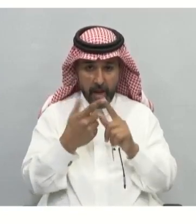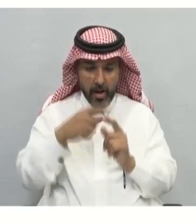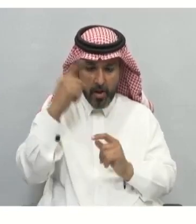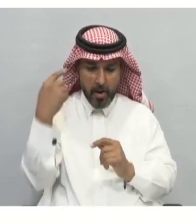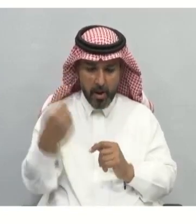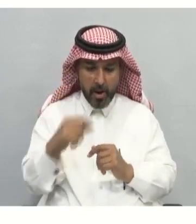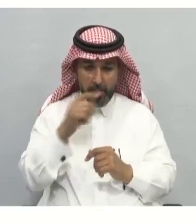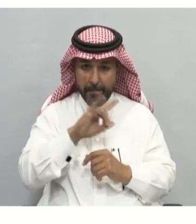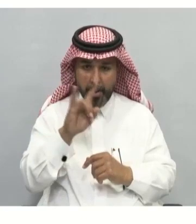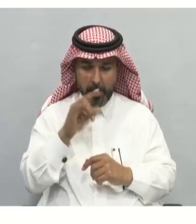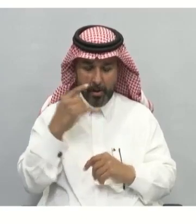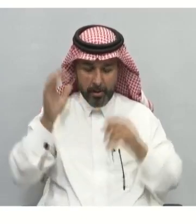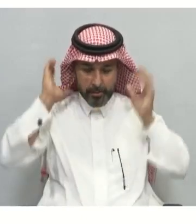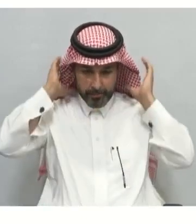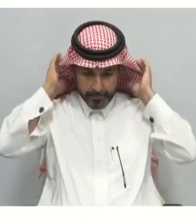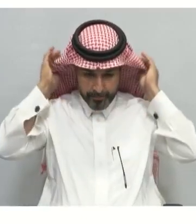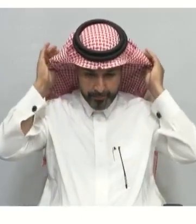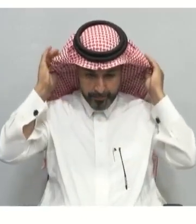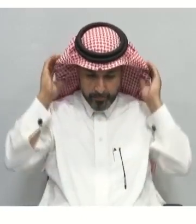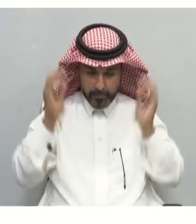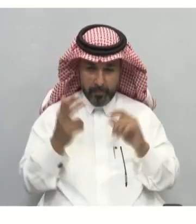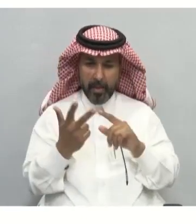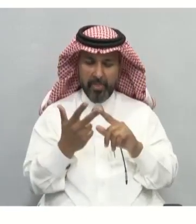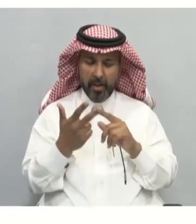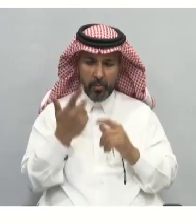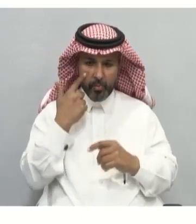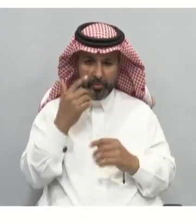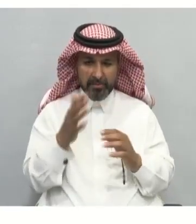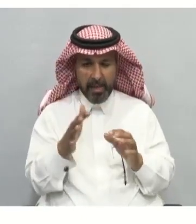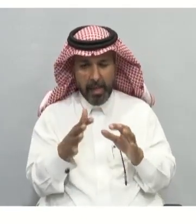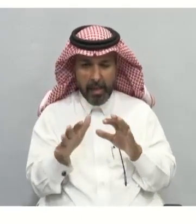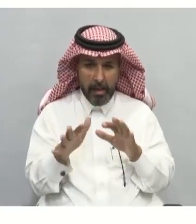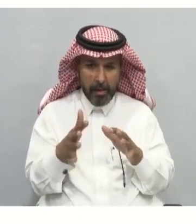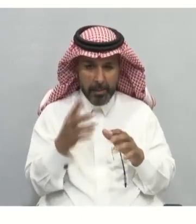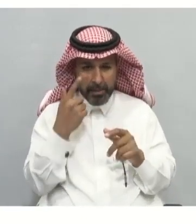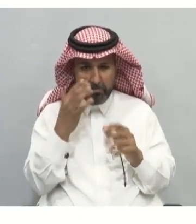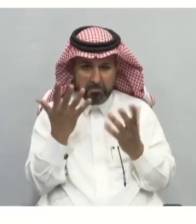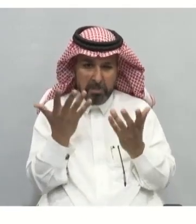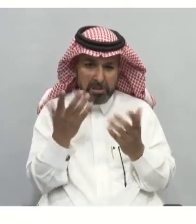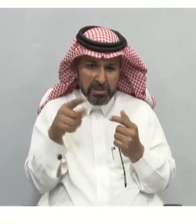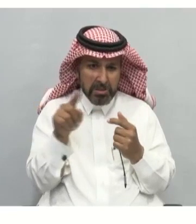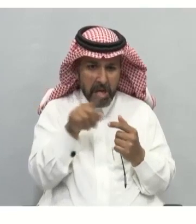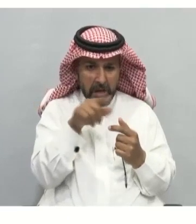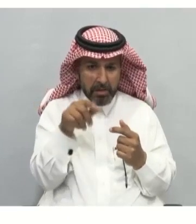لا شبهه فيه اما القسم الثالث فهو مشتبه بين الحلال